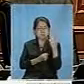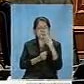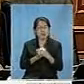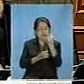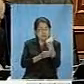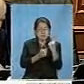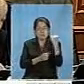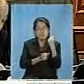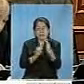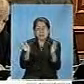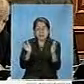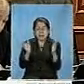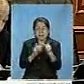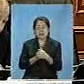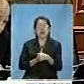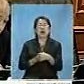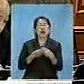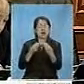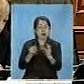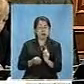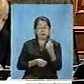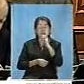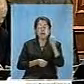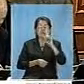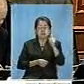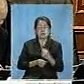ถือครองรถคันนั้นให้ครบ1ปีเนี่ยเราจะคืนภ